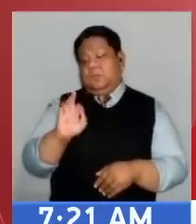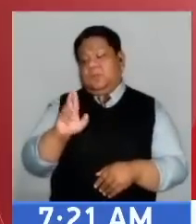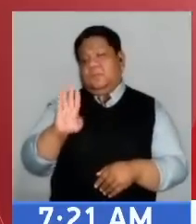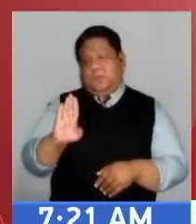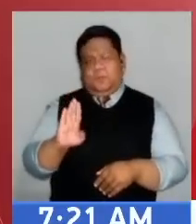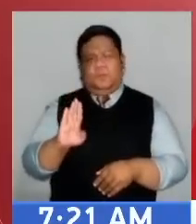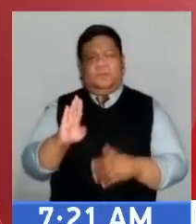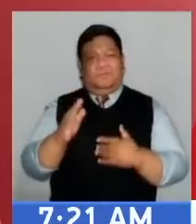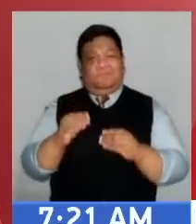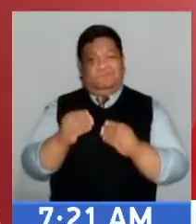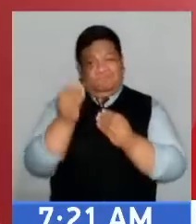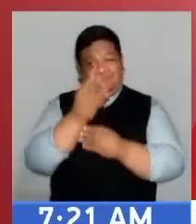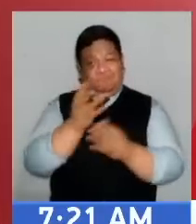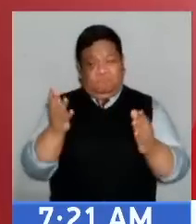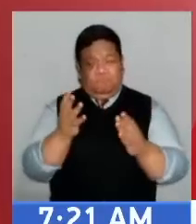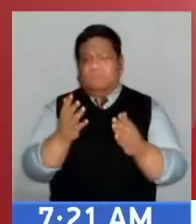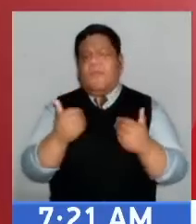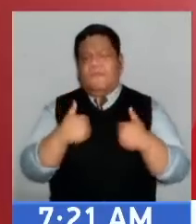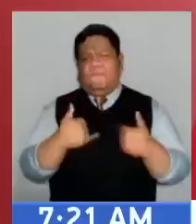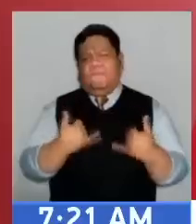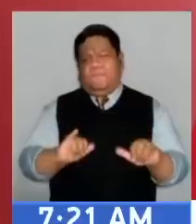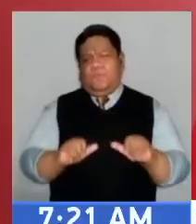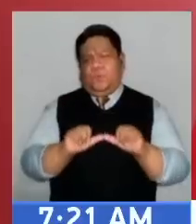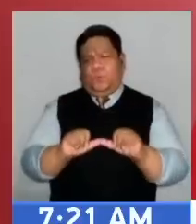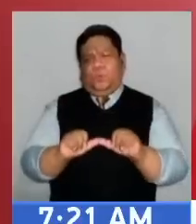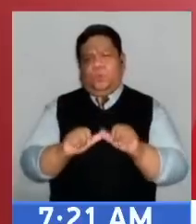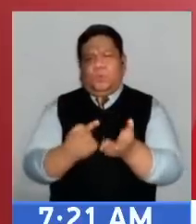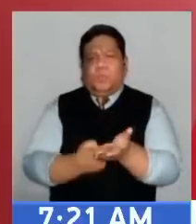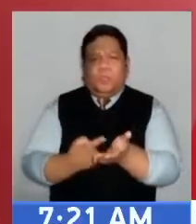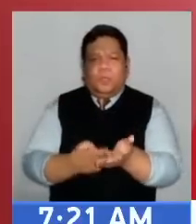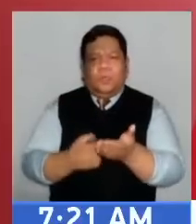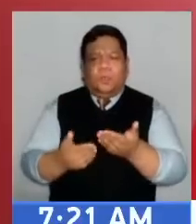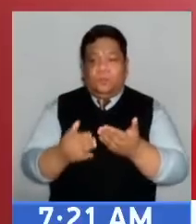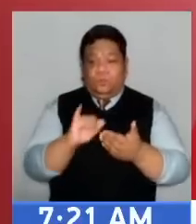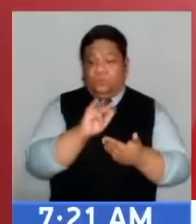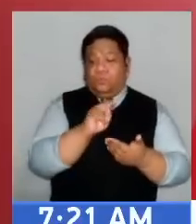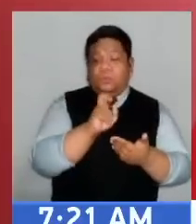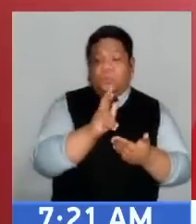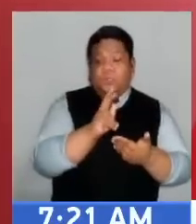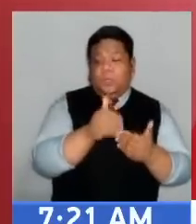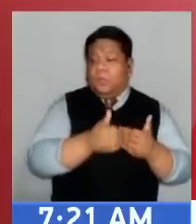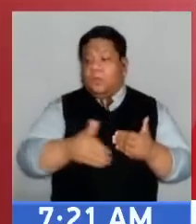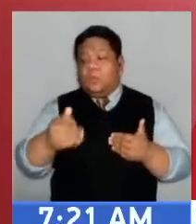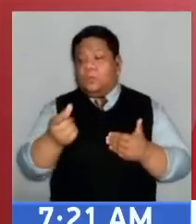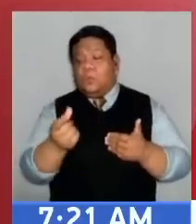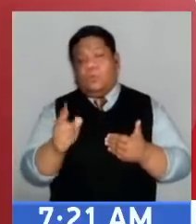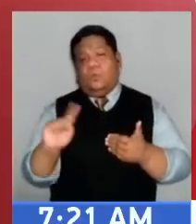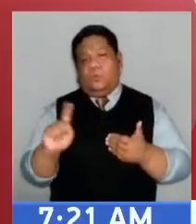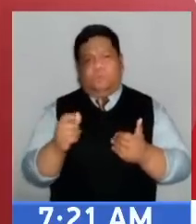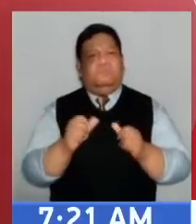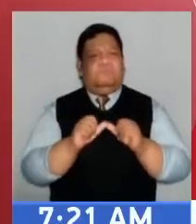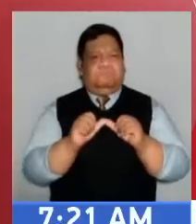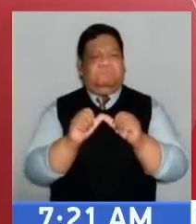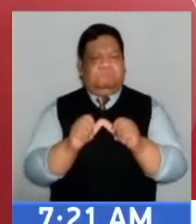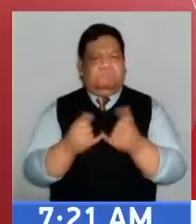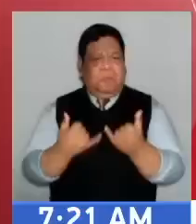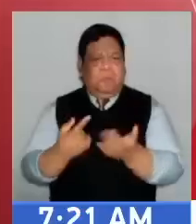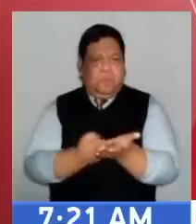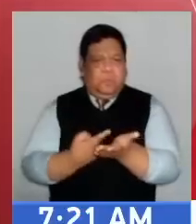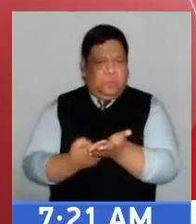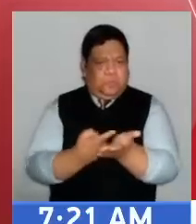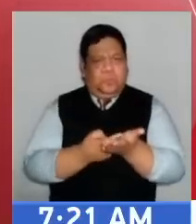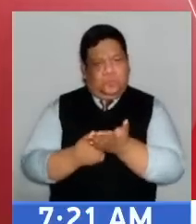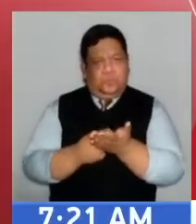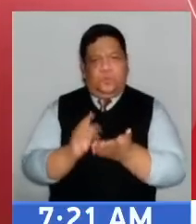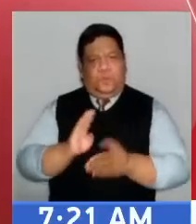So, yung mga detalye niyan, Ivan, ay pinag-uusapan po ng board sa ngayon. Pero kailangan